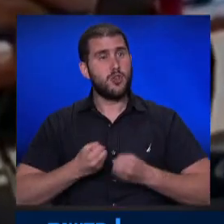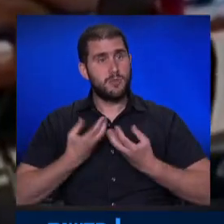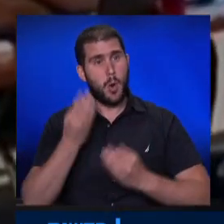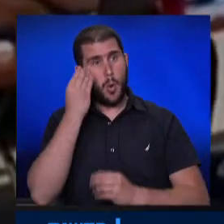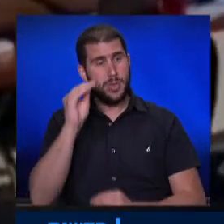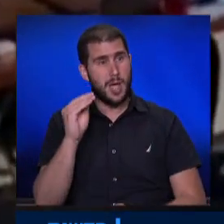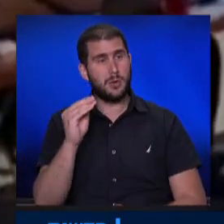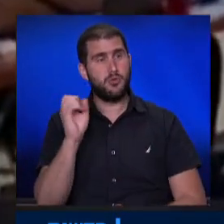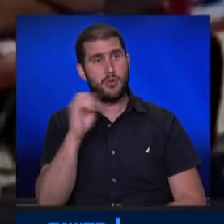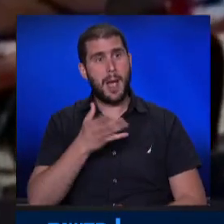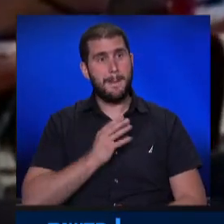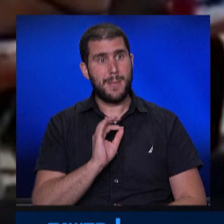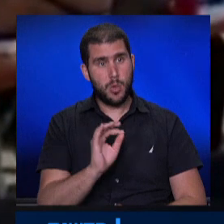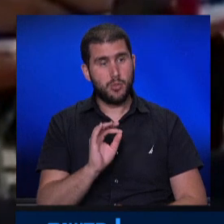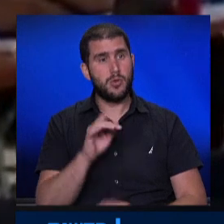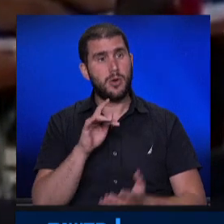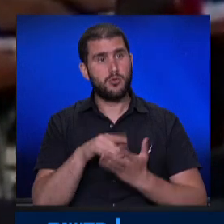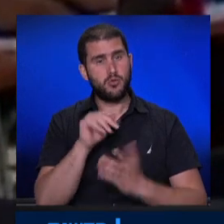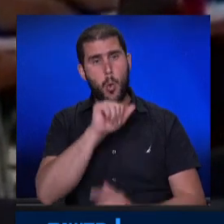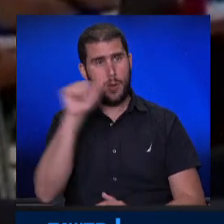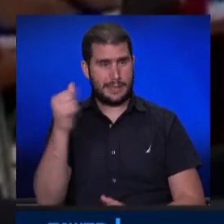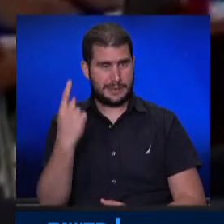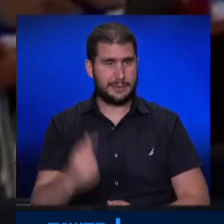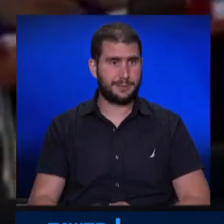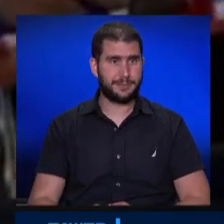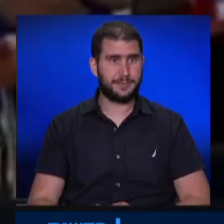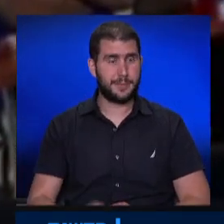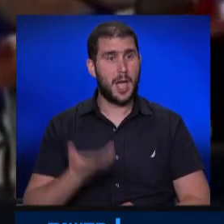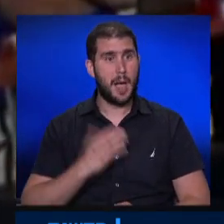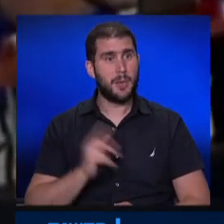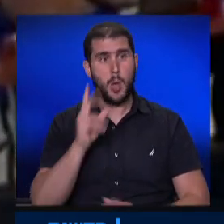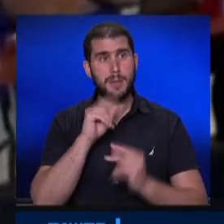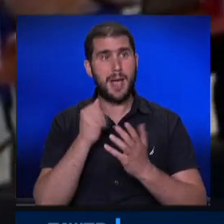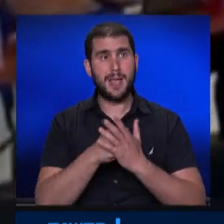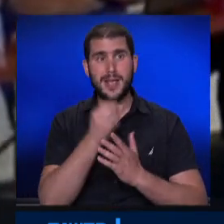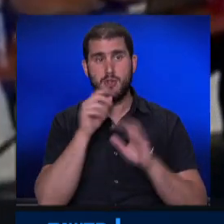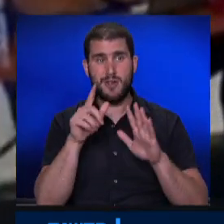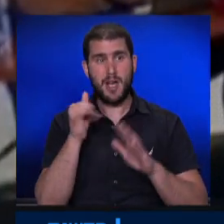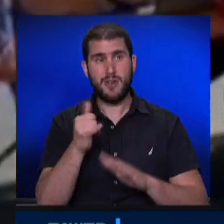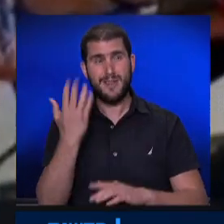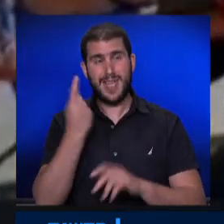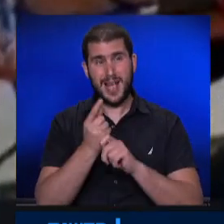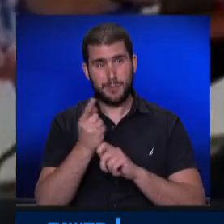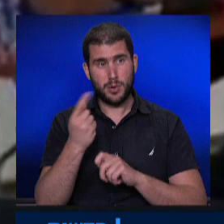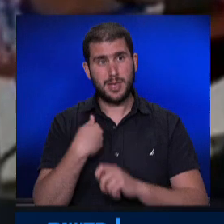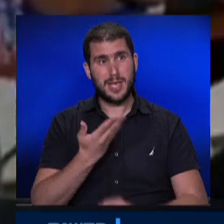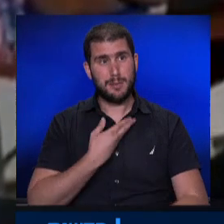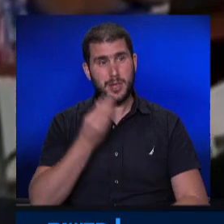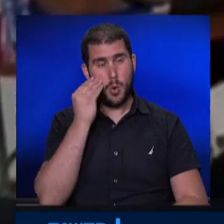הודעה שהעביר לו בנו שנמצא על הרצף האוטיסטי. הבן שלי לא גיבר עדיף שבע, ועכשיו, לפני כמה דקות, אני